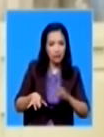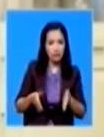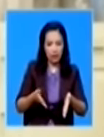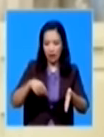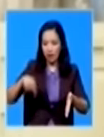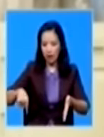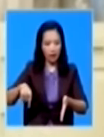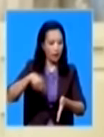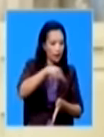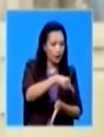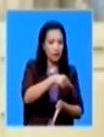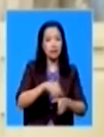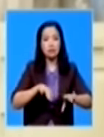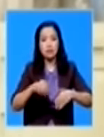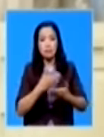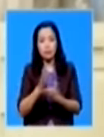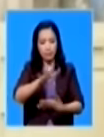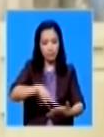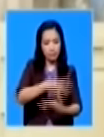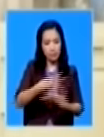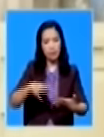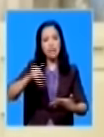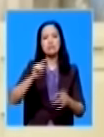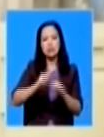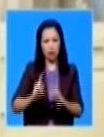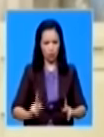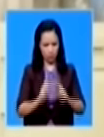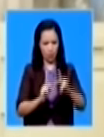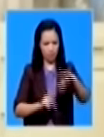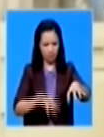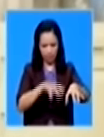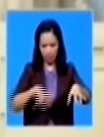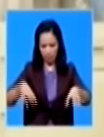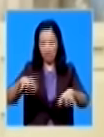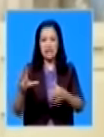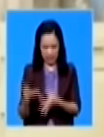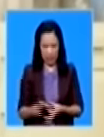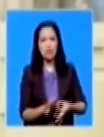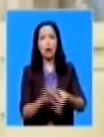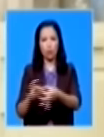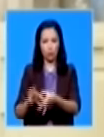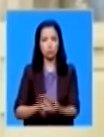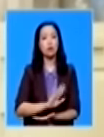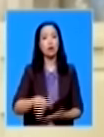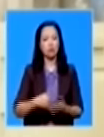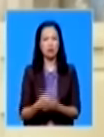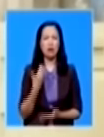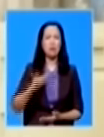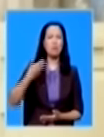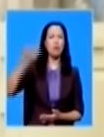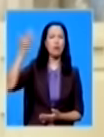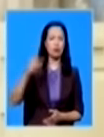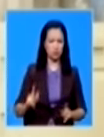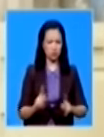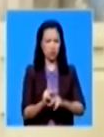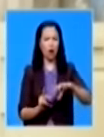จัดสรรวางผังเมืองเยอะแยะหมดมันต้องคุยกันหลายกระทรวงไงที่พามาเนี่ยมันจะเป็นกระทรวงกระทรวงแล้วเอากิจกรรม